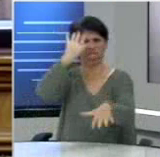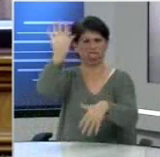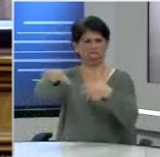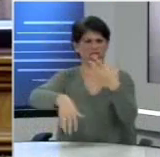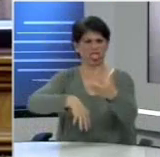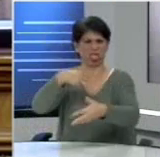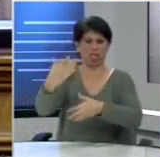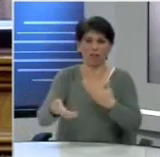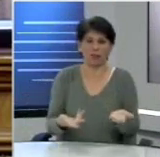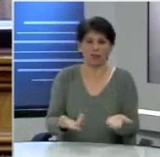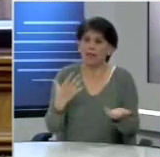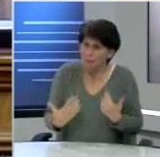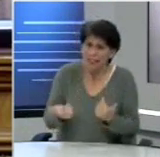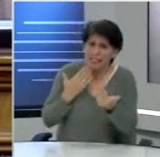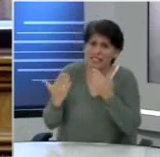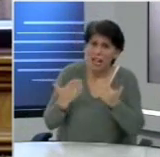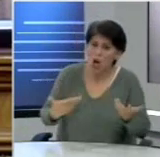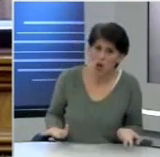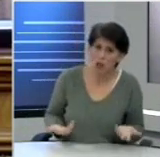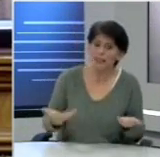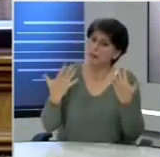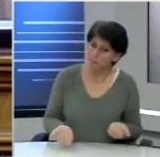συνεννόηση? Υπάρχει πρωθυπουργός?